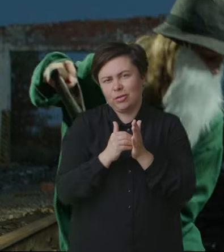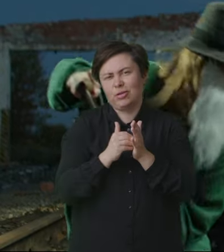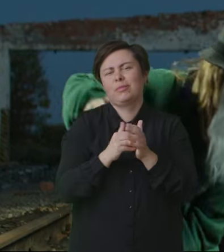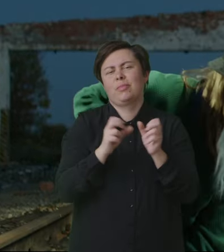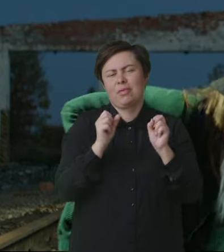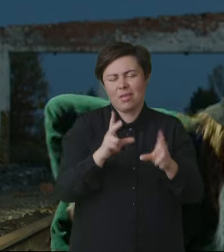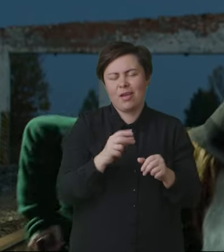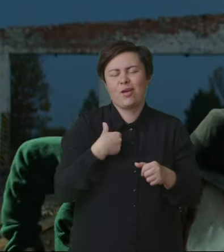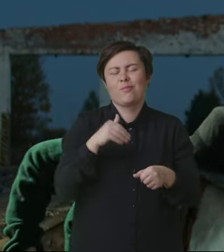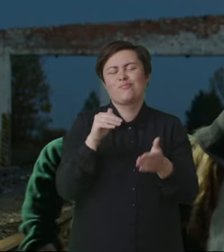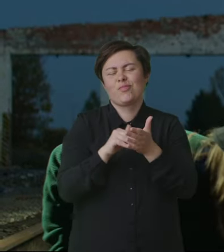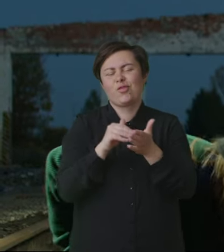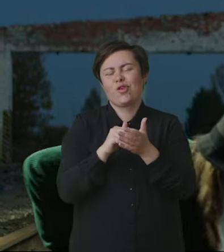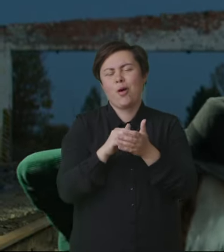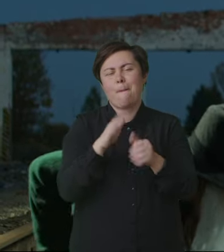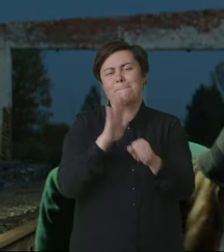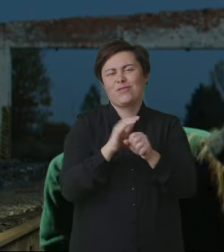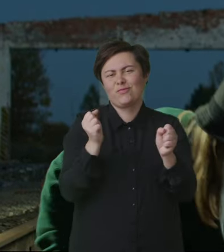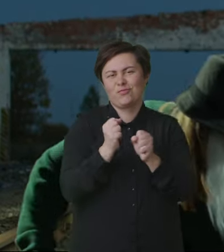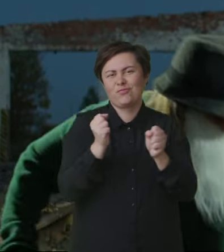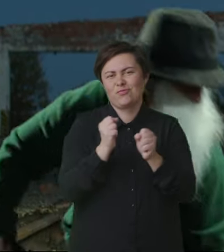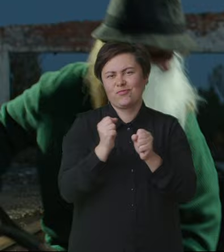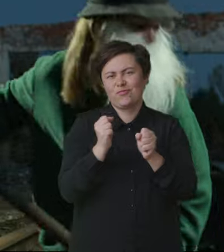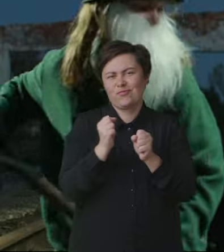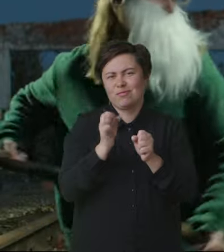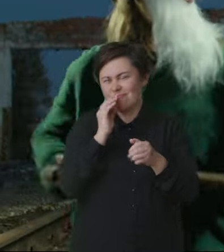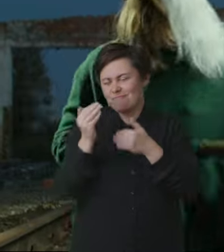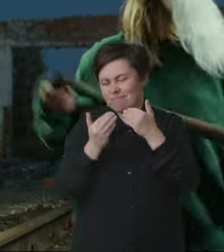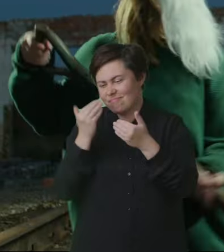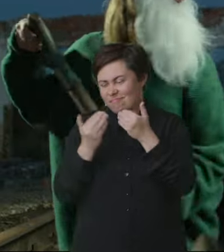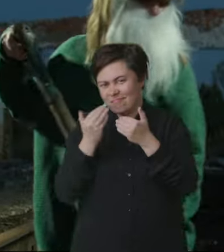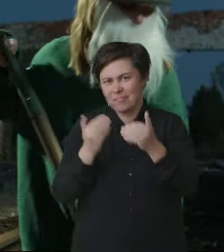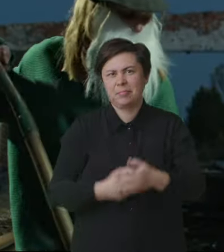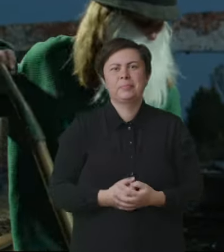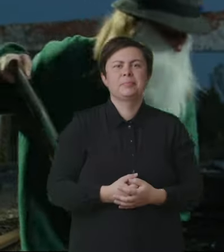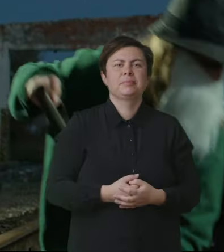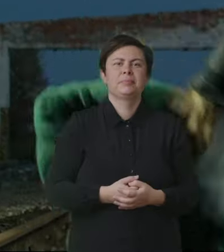tak! Zimne piwko to na pewno. Miłe zmiany, panie diabłu.